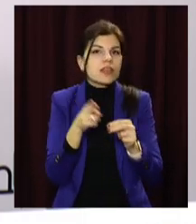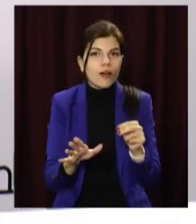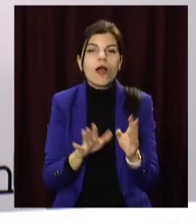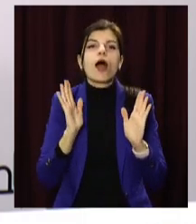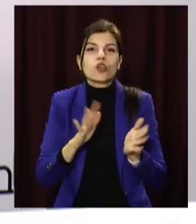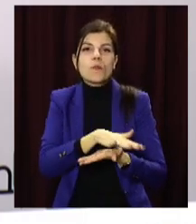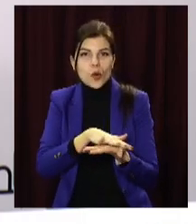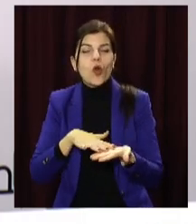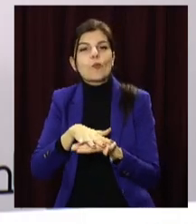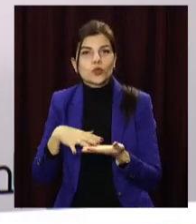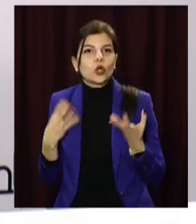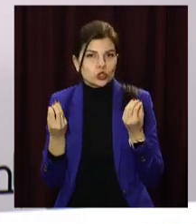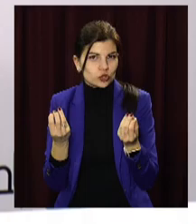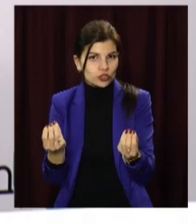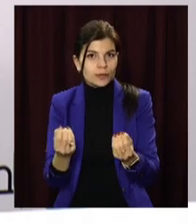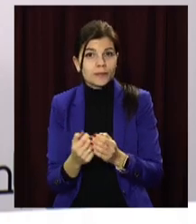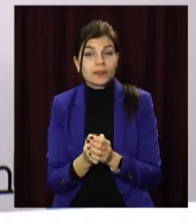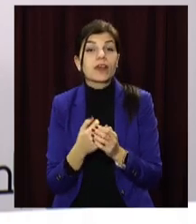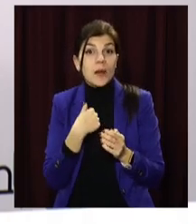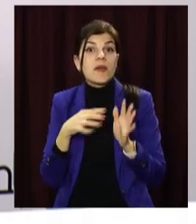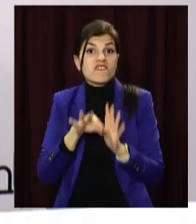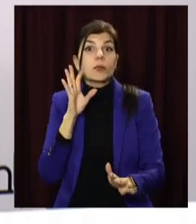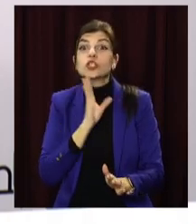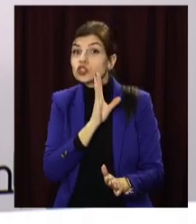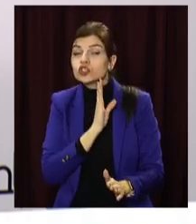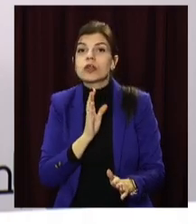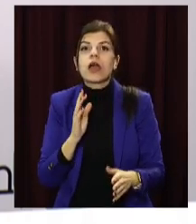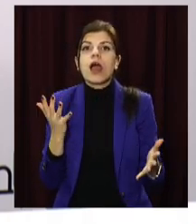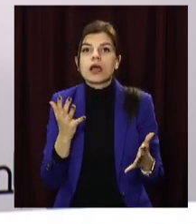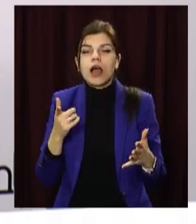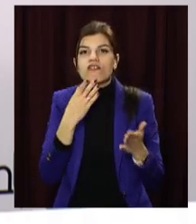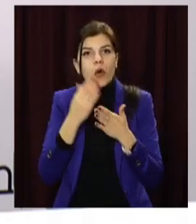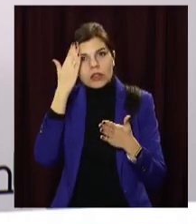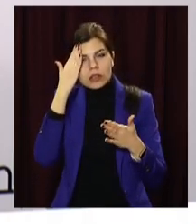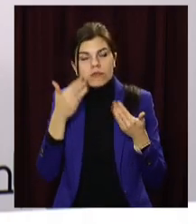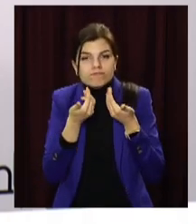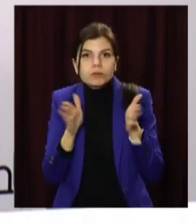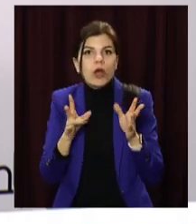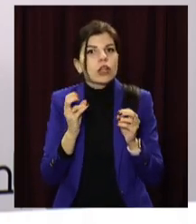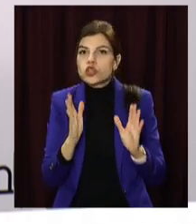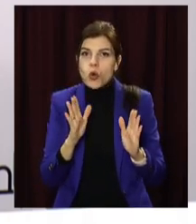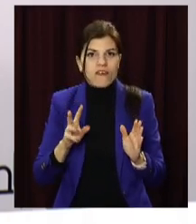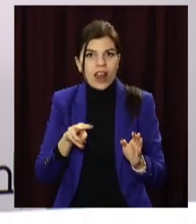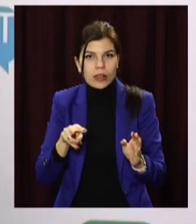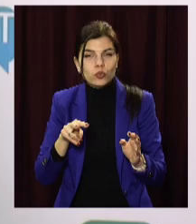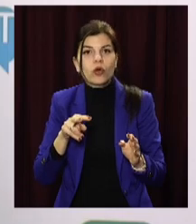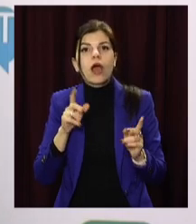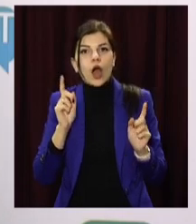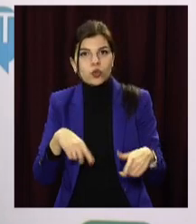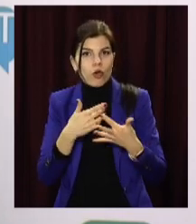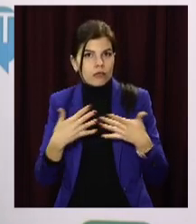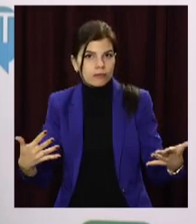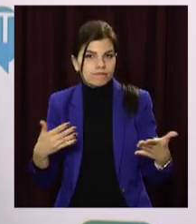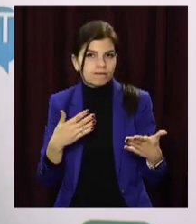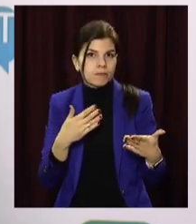а тільки продовжується і продовжується. А ми вибирали жінок, які розкрили свій талант не тільки в літературі, а й в інших галузях.